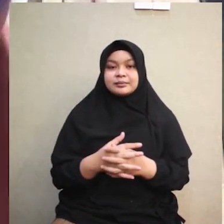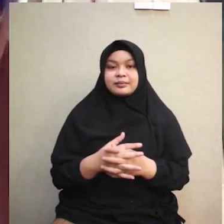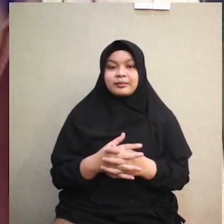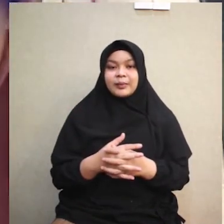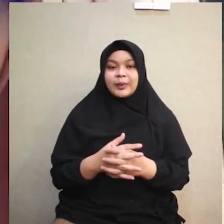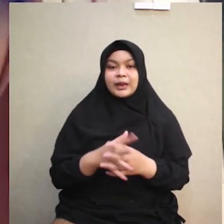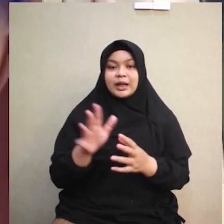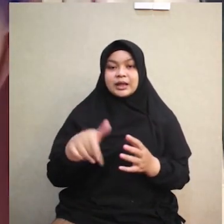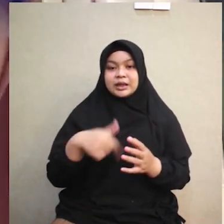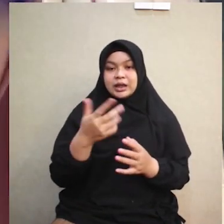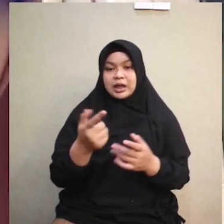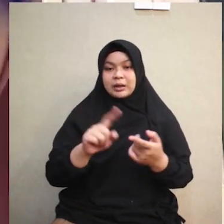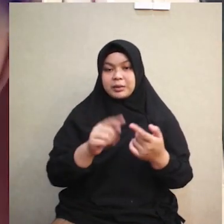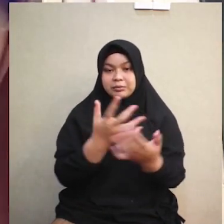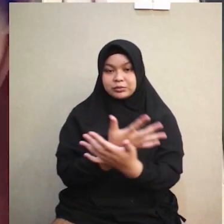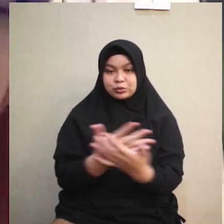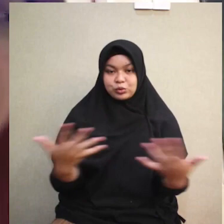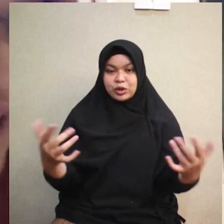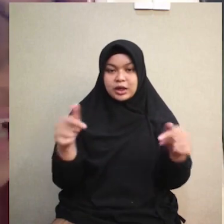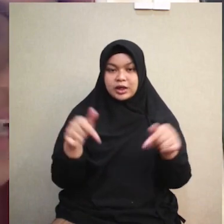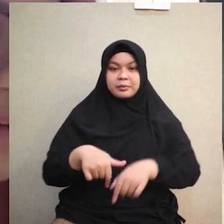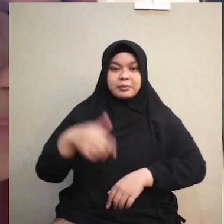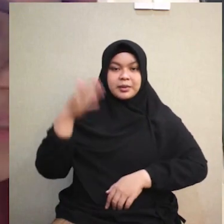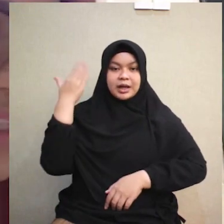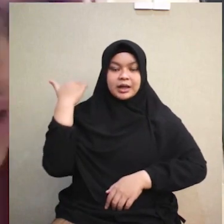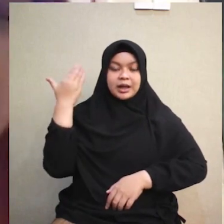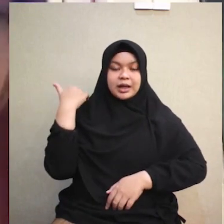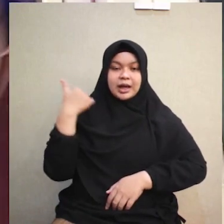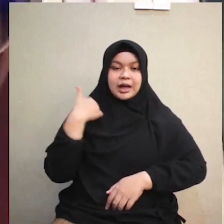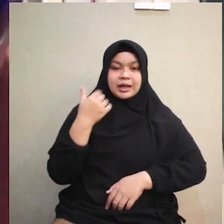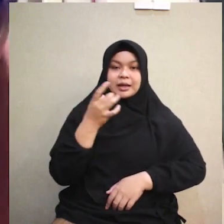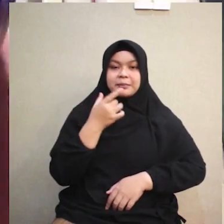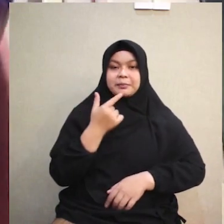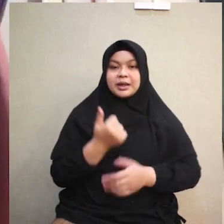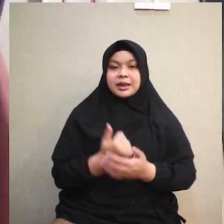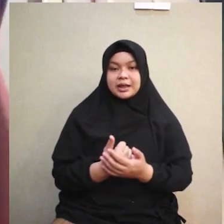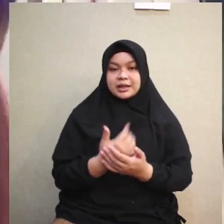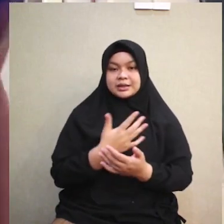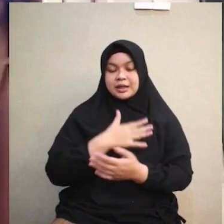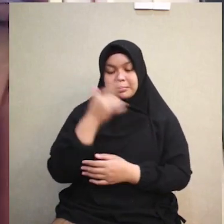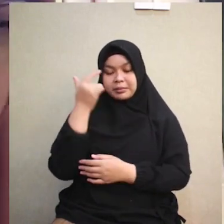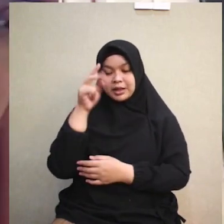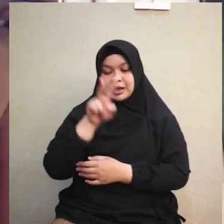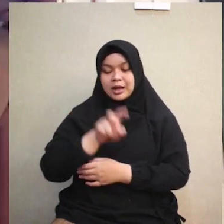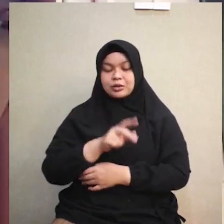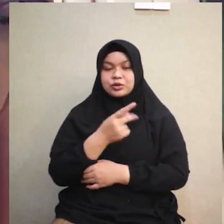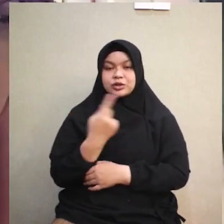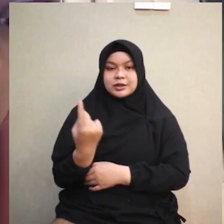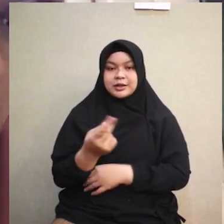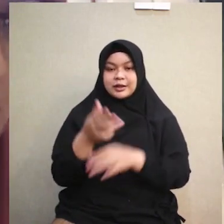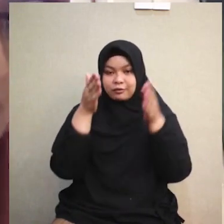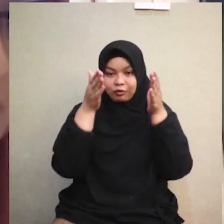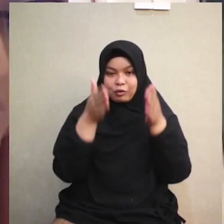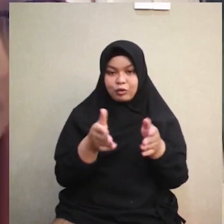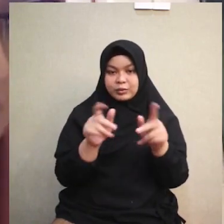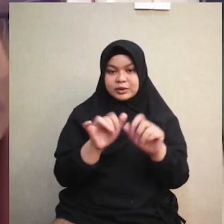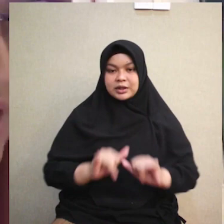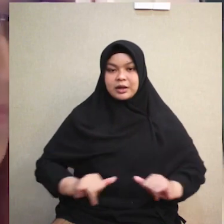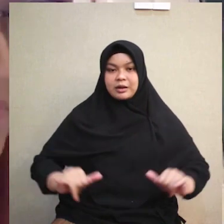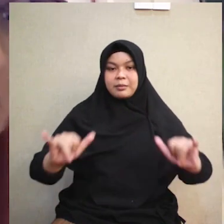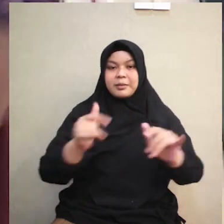dan rekan-rekan semua kemarin ada hal penting yang saya pikir harus kita soroti bersama yaitu tentang